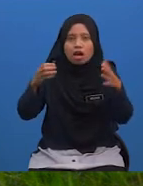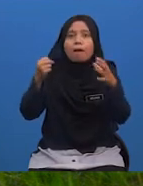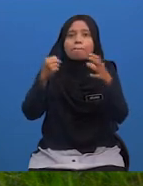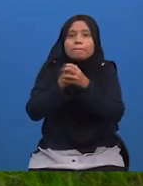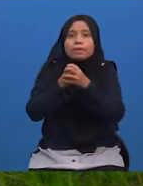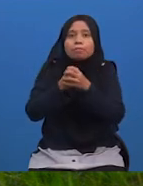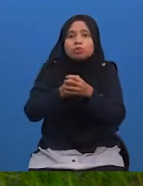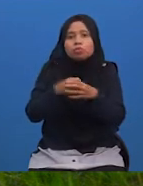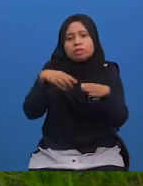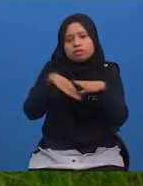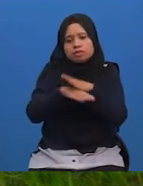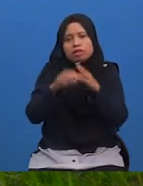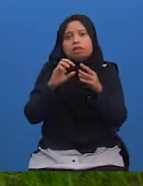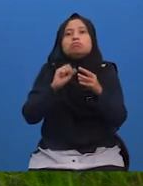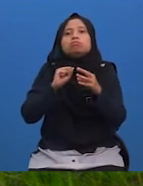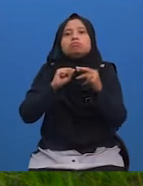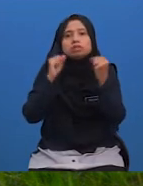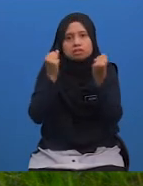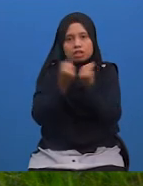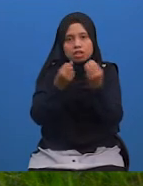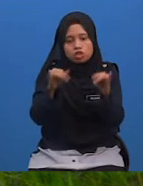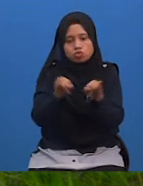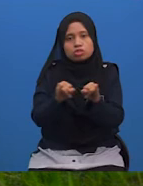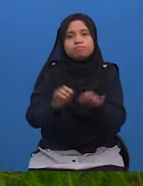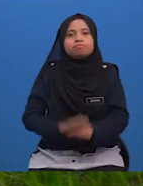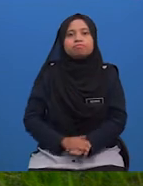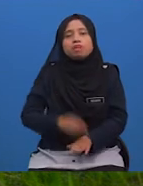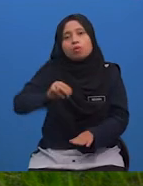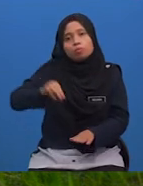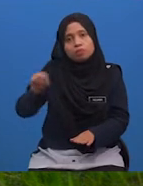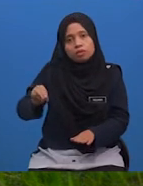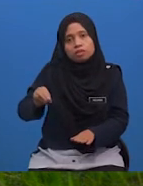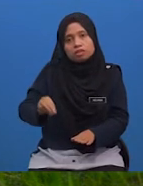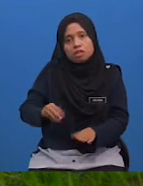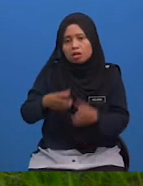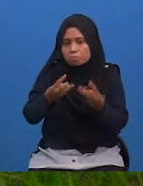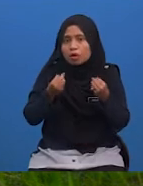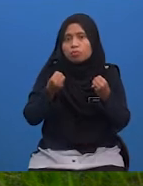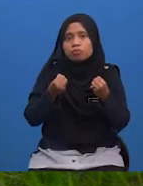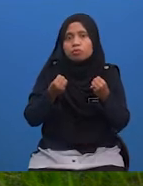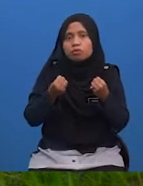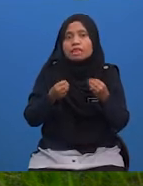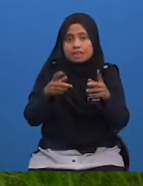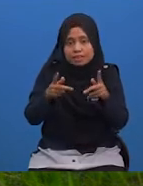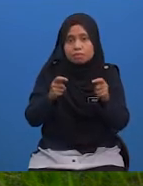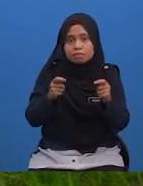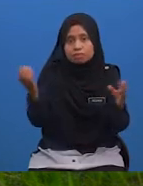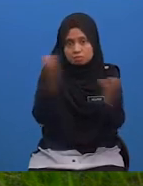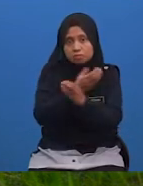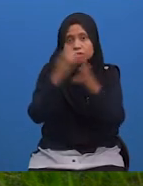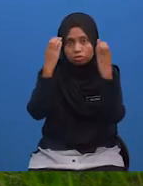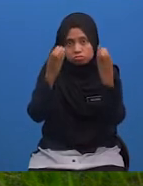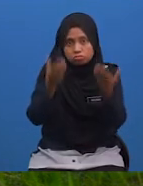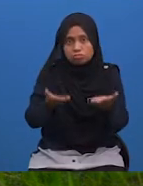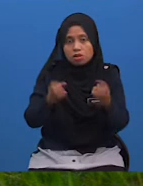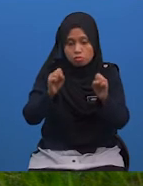dalam kalangan masyarakat juga. Ha, murid-murid, sanggup tak terima cabaran cikgu?